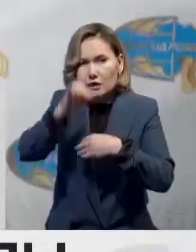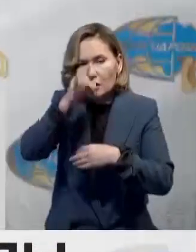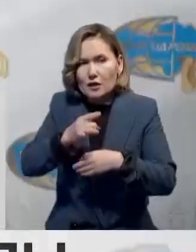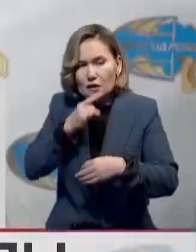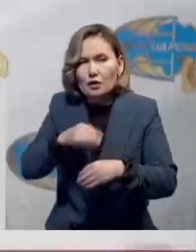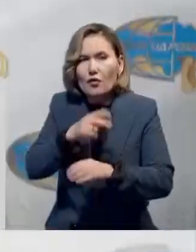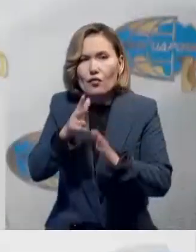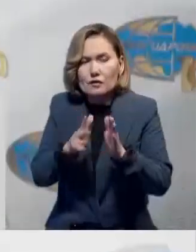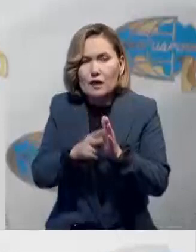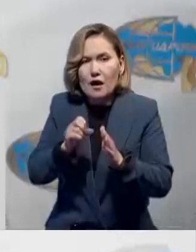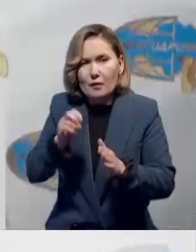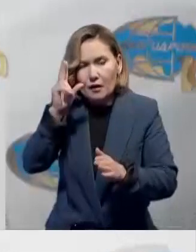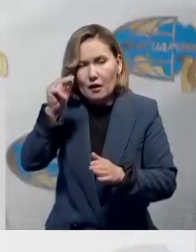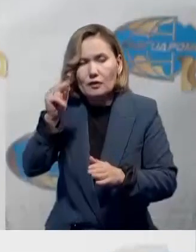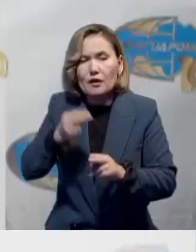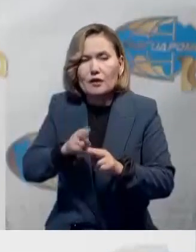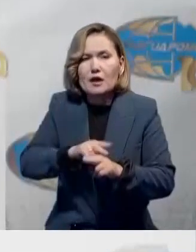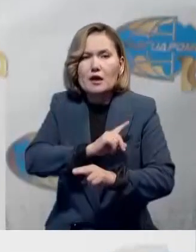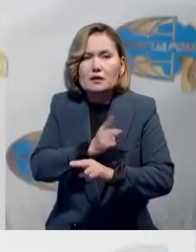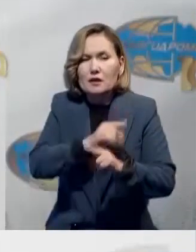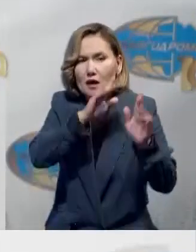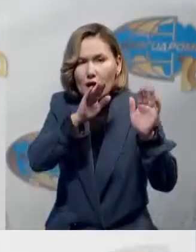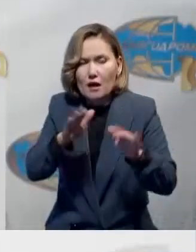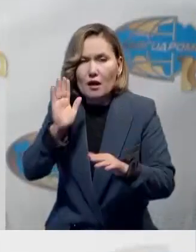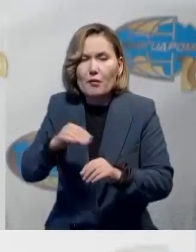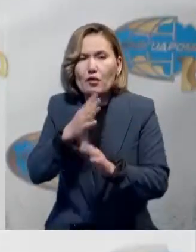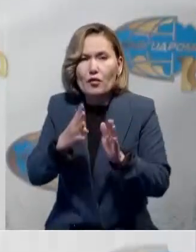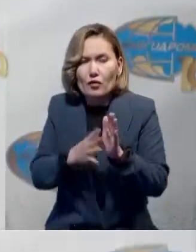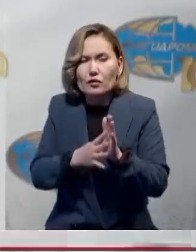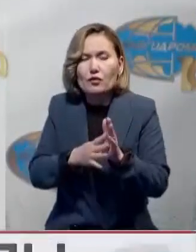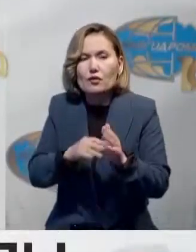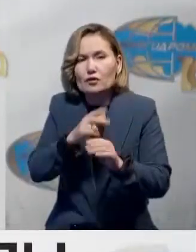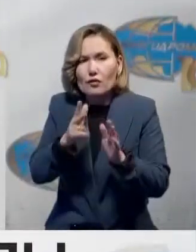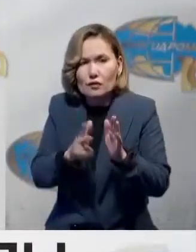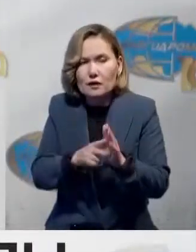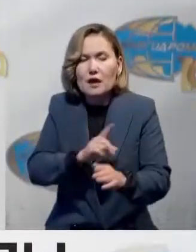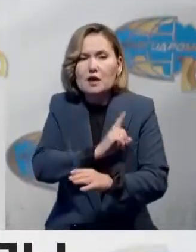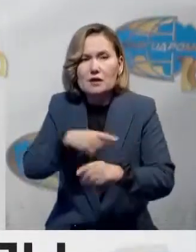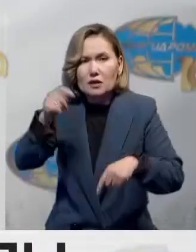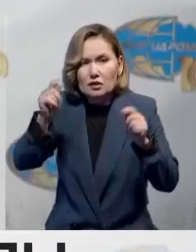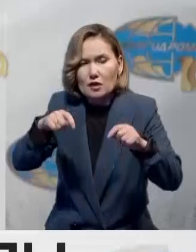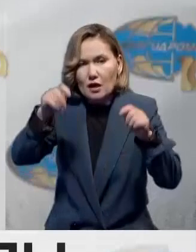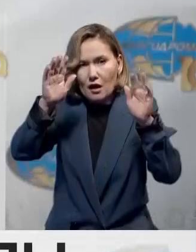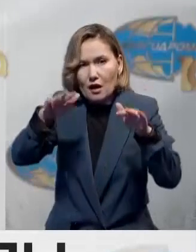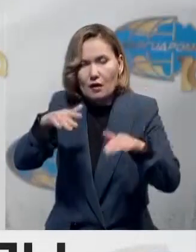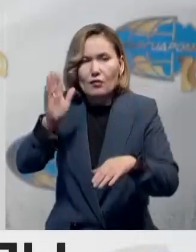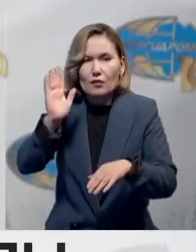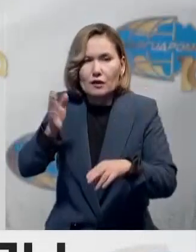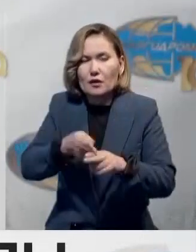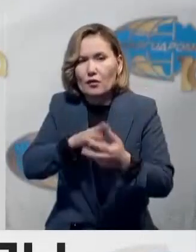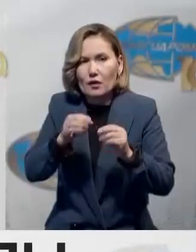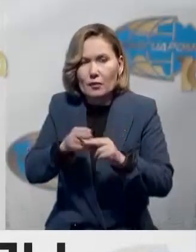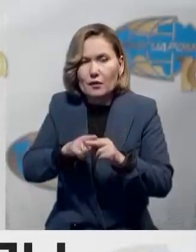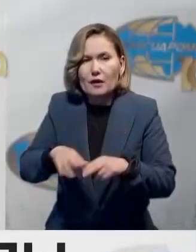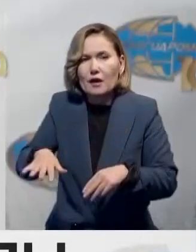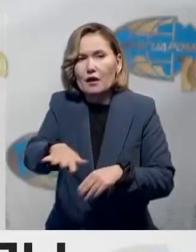қар жауады, оңтүстік шығыста 18-19 сәуірде кей уақыттарда қатты жауын шашын болады жаңбыр және қар түрінде.